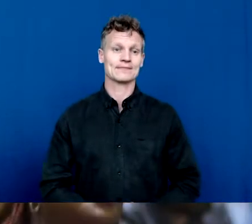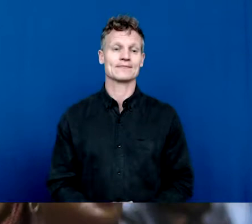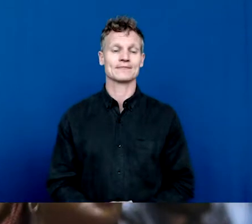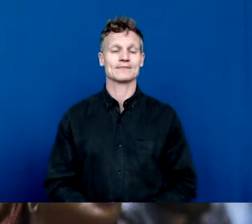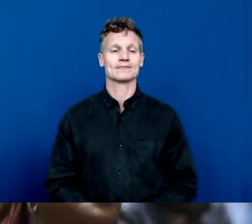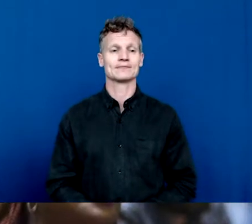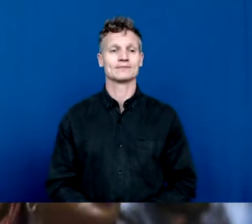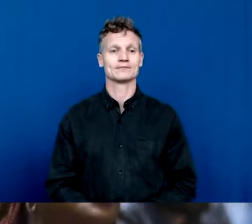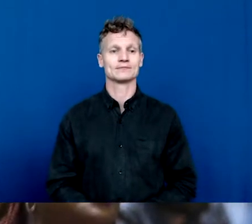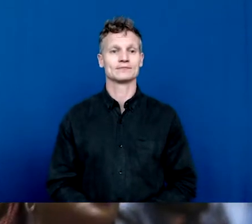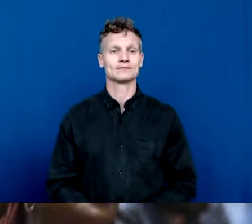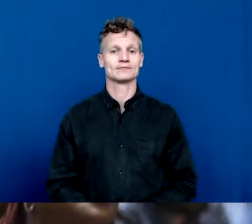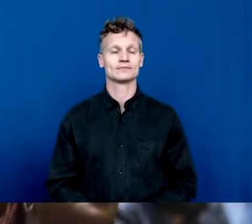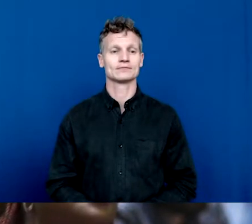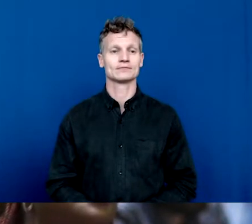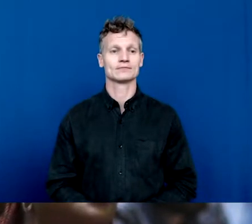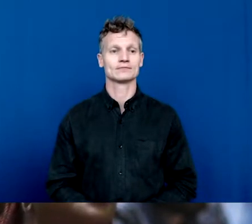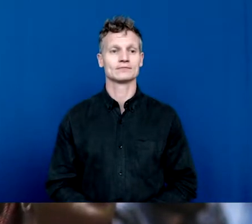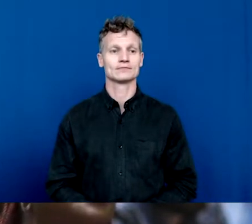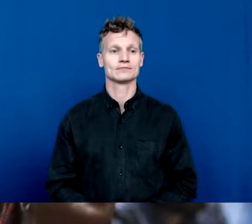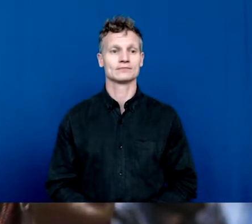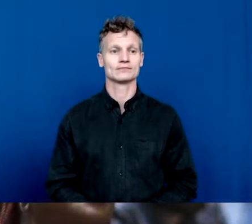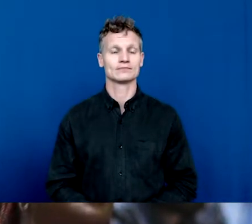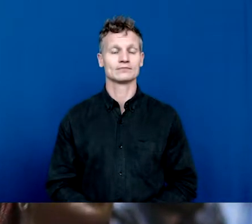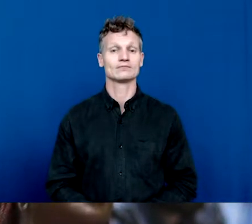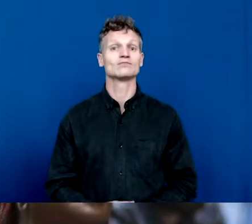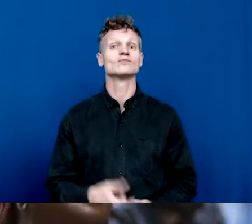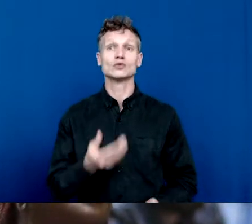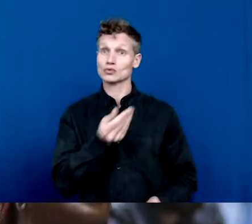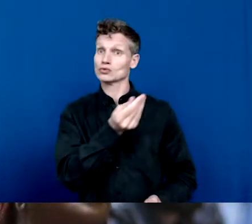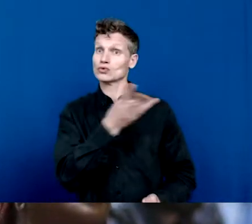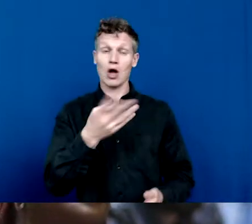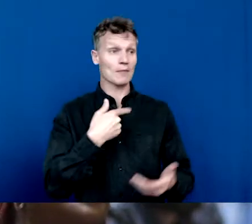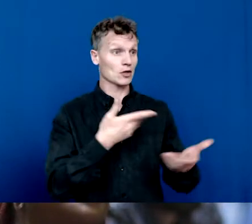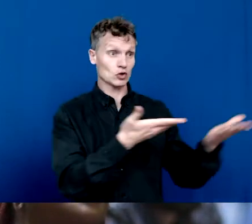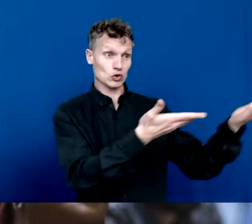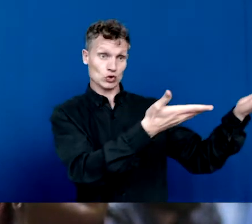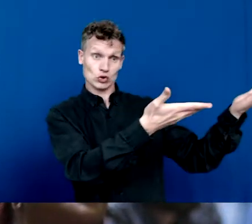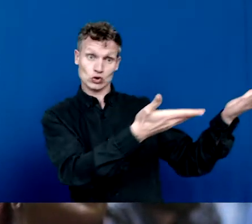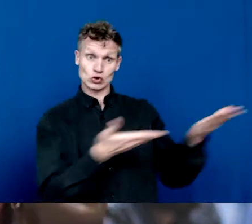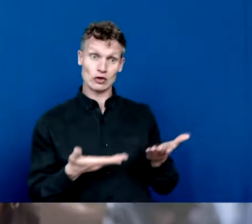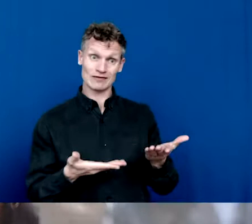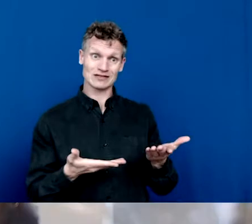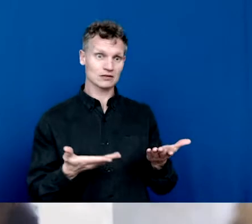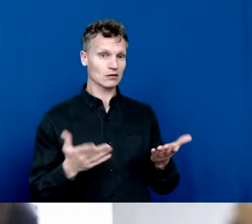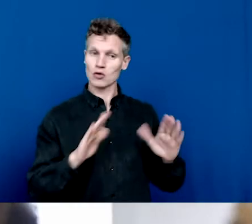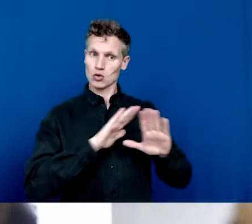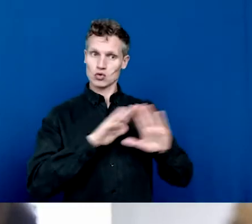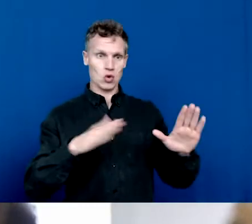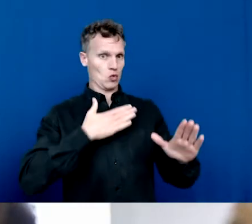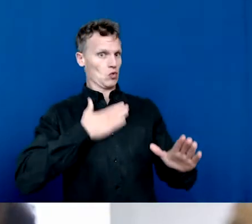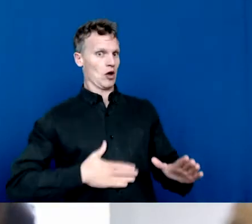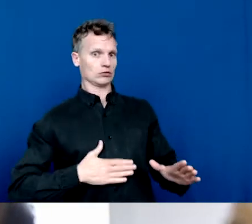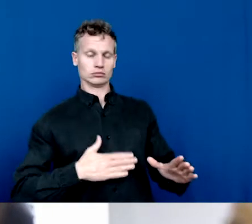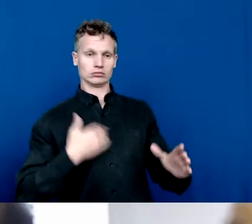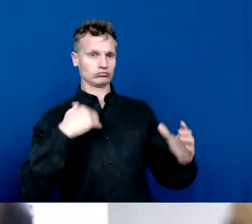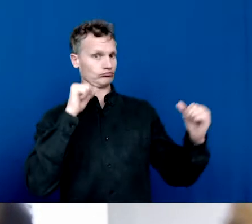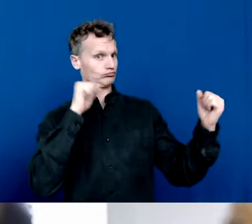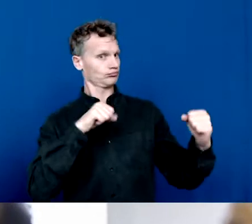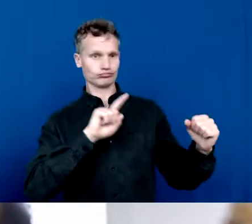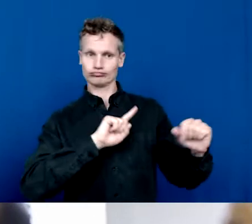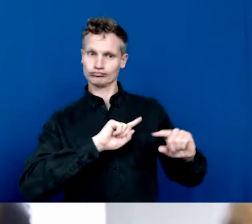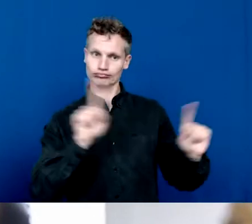Lorsque nous bénéficions de services, ce n'est pas toujours avec notre consentement éclairé. Les femmes en situation de handicap,